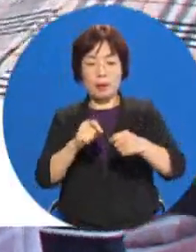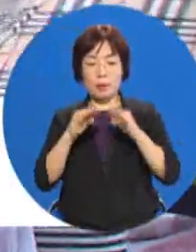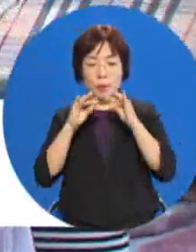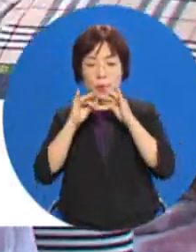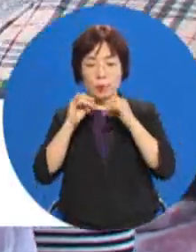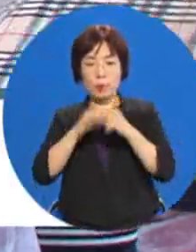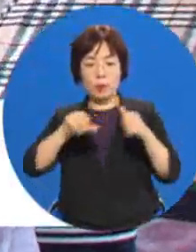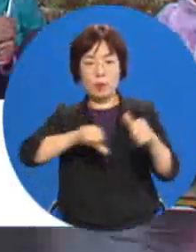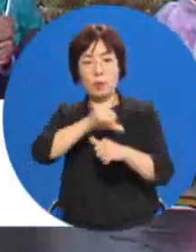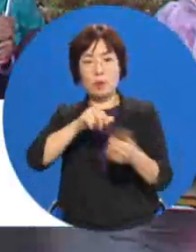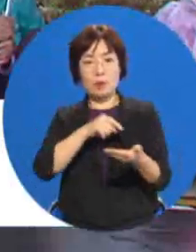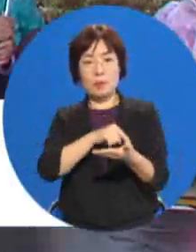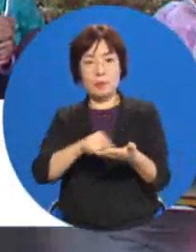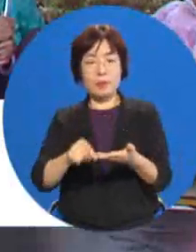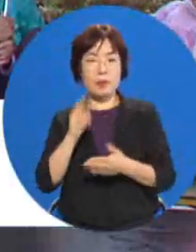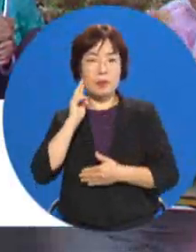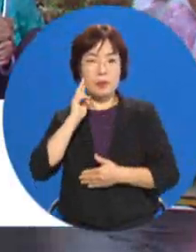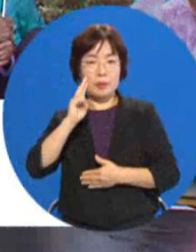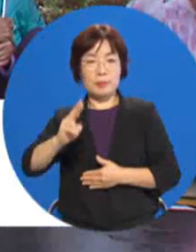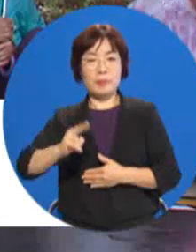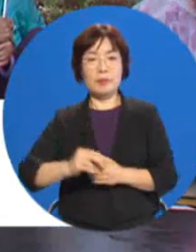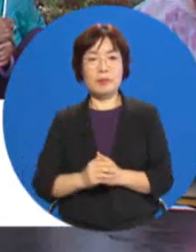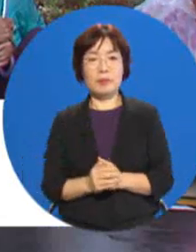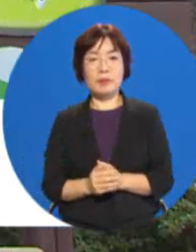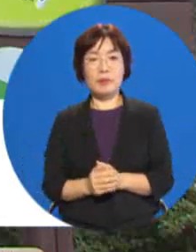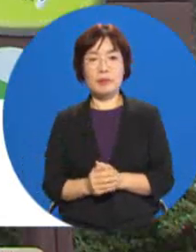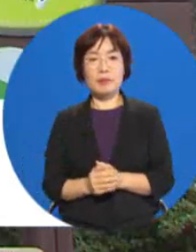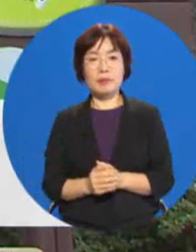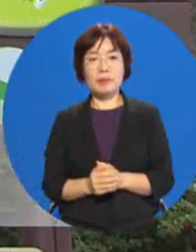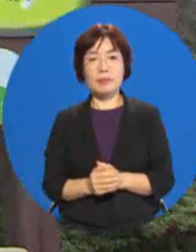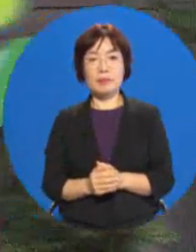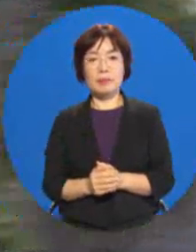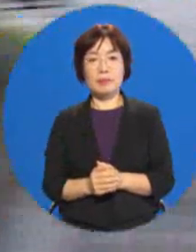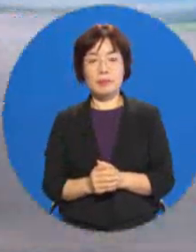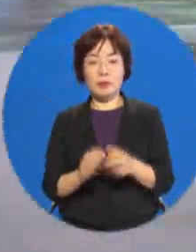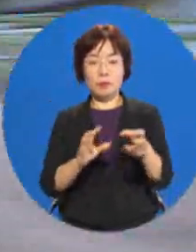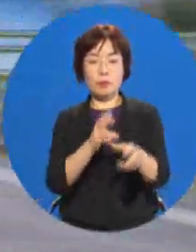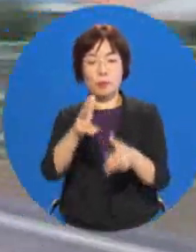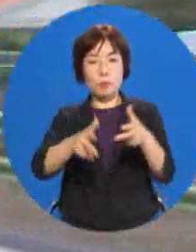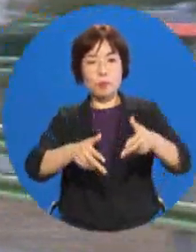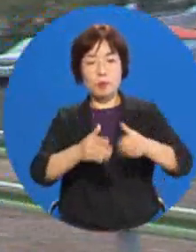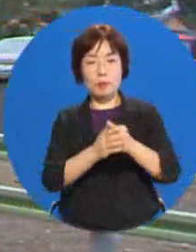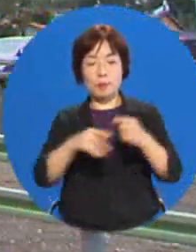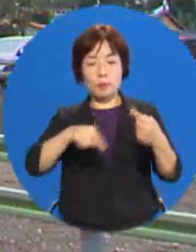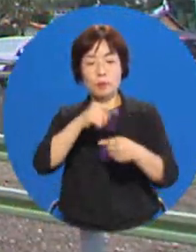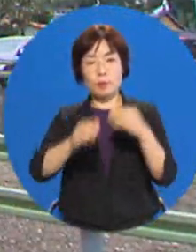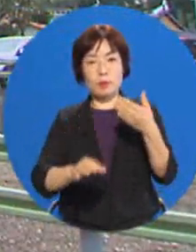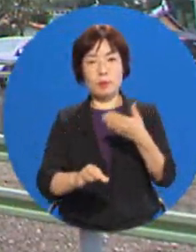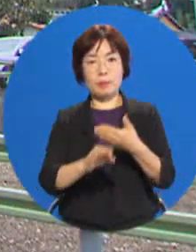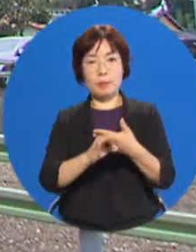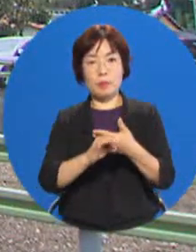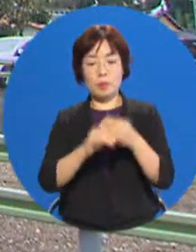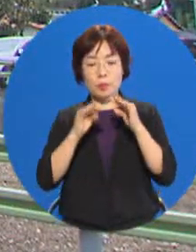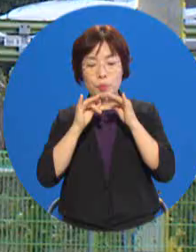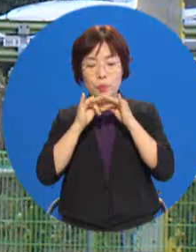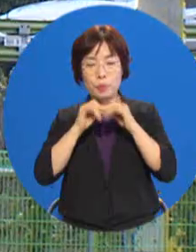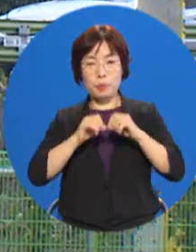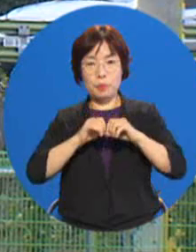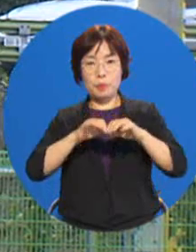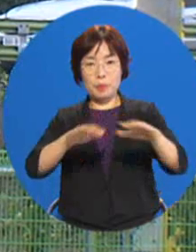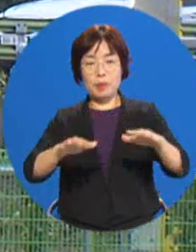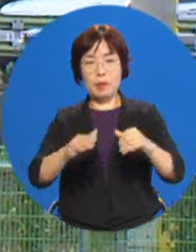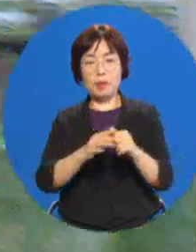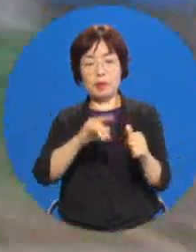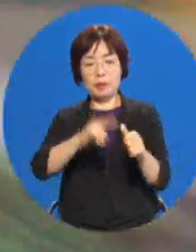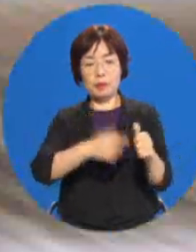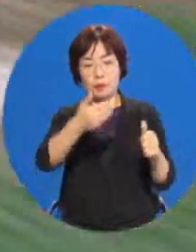의한 환경 피해가 극심할 것이라는 주장입니다. 또한 레미콘 공장이 본격 가동되면 석분 유출 등으로 인근